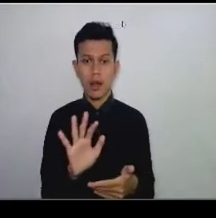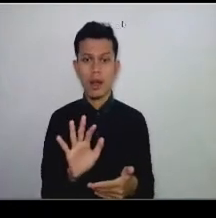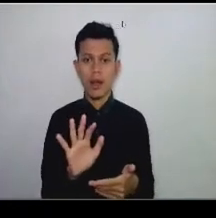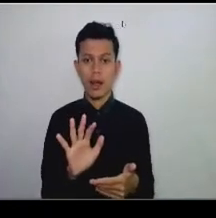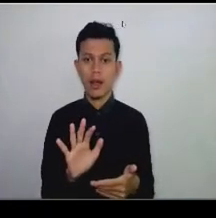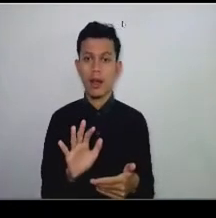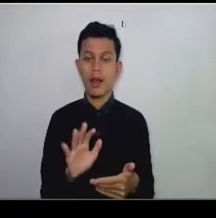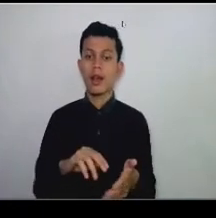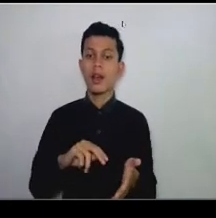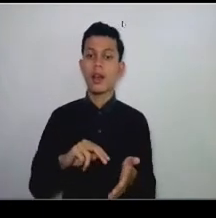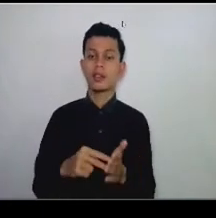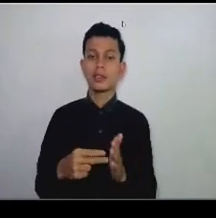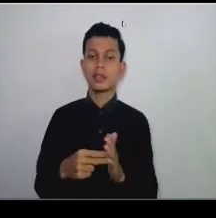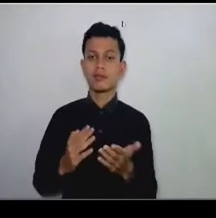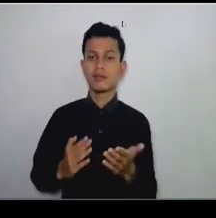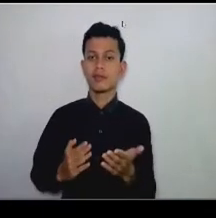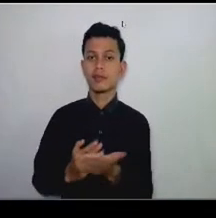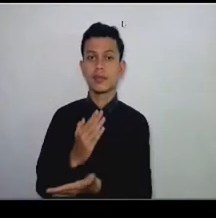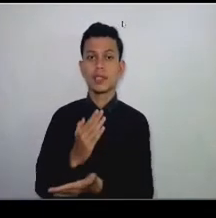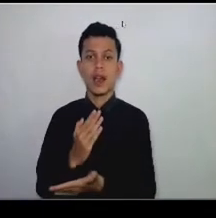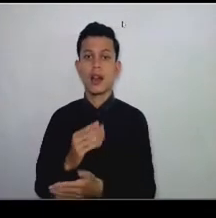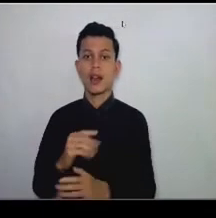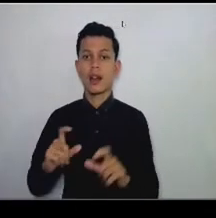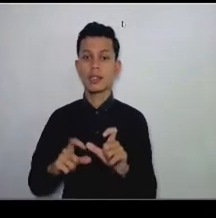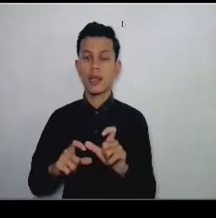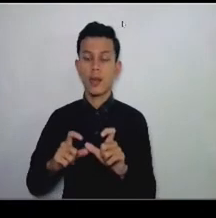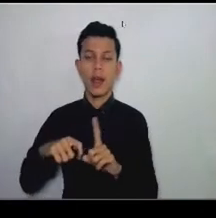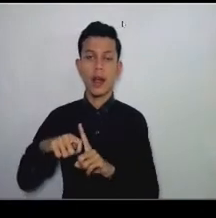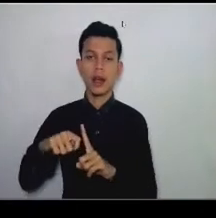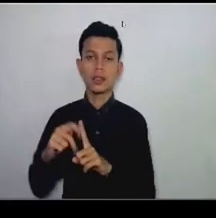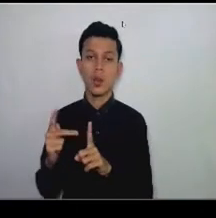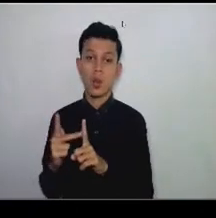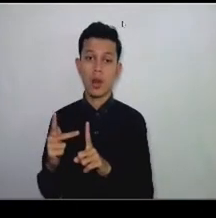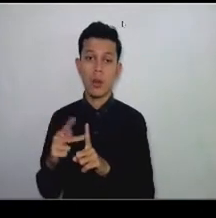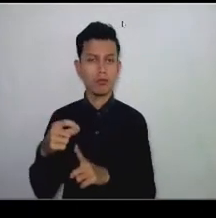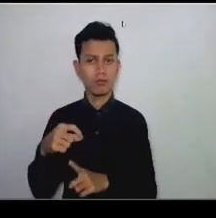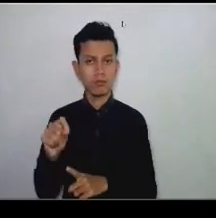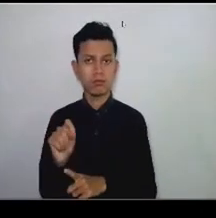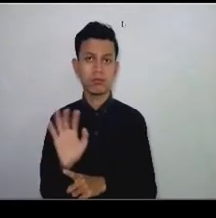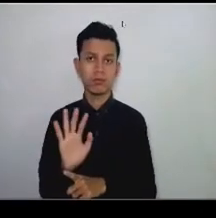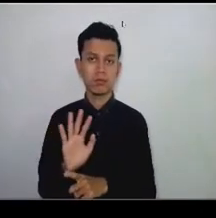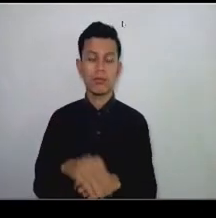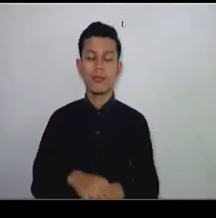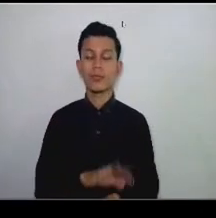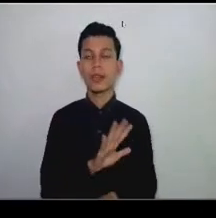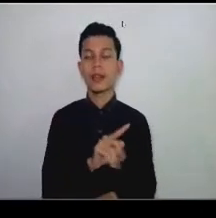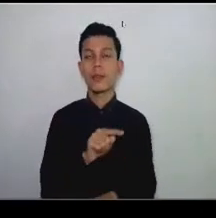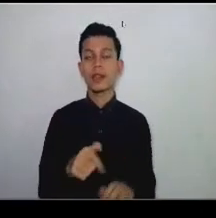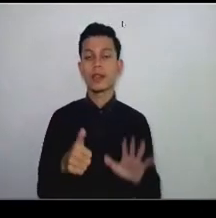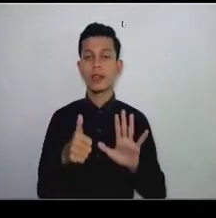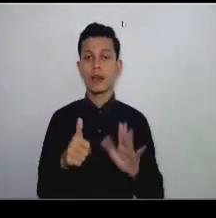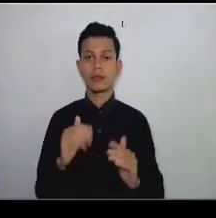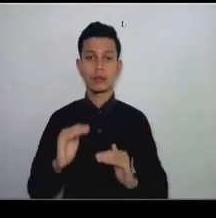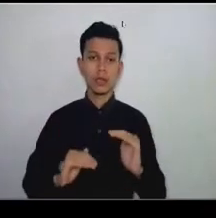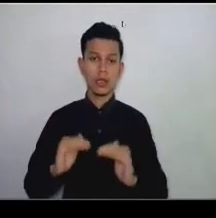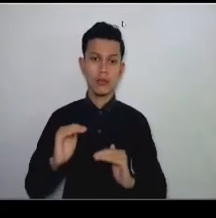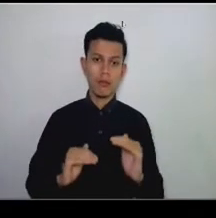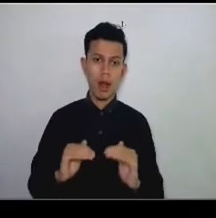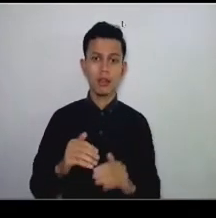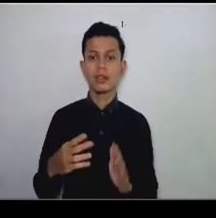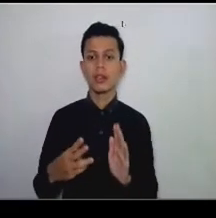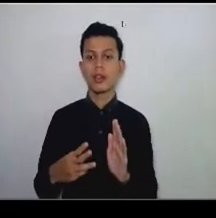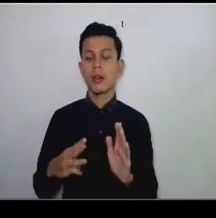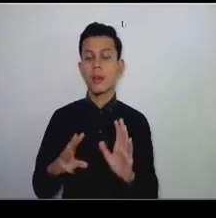mkmk/l/223 sehingga bertentangan dengan Sapta Karsa Utama 5.6 menimbang bahwa sebelum majelis